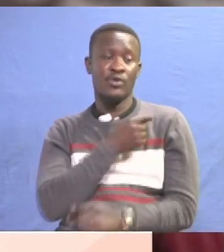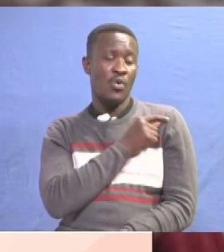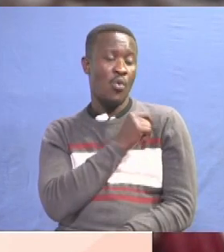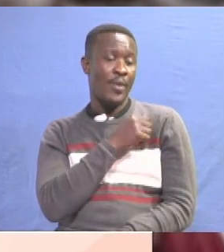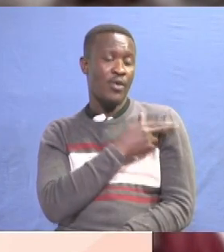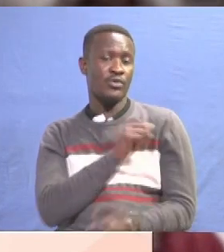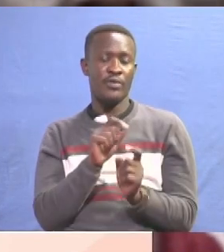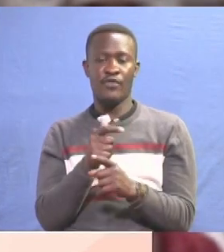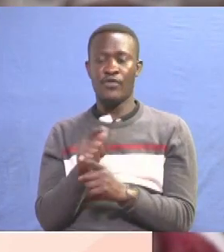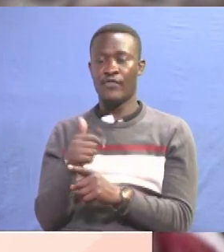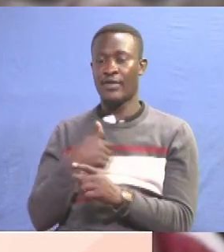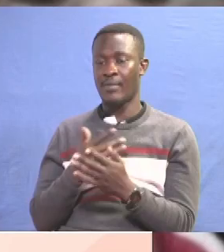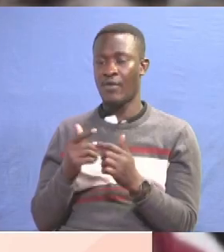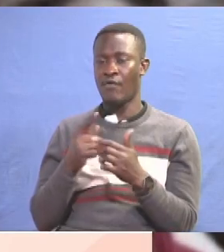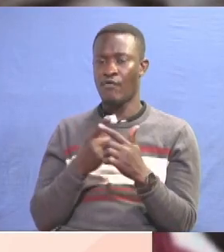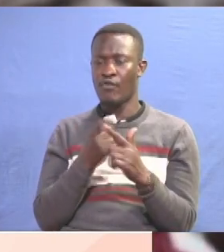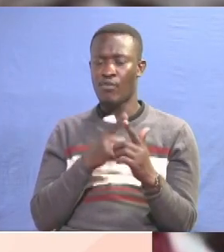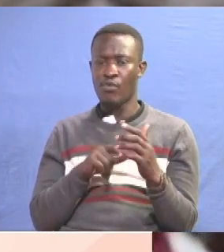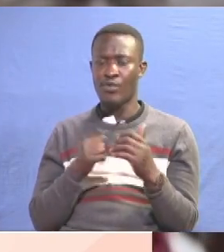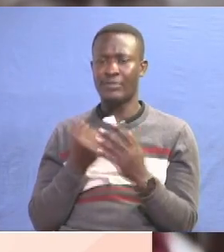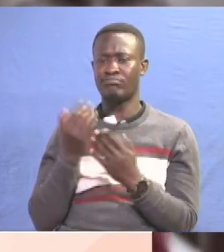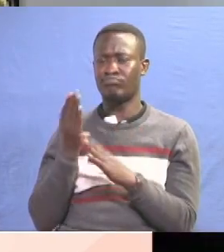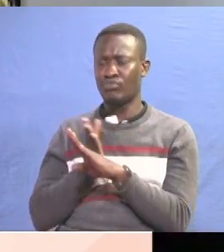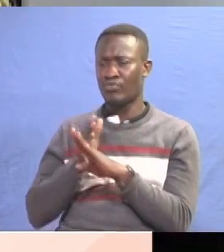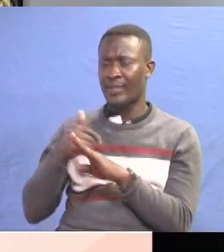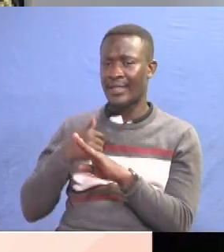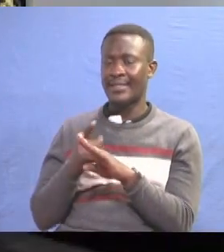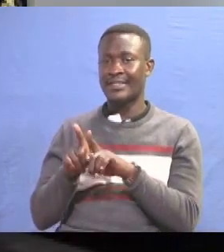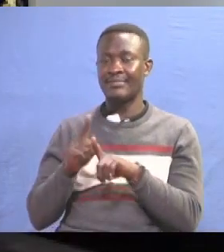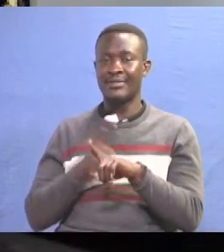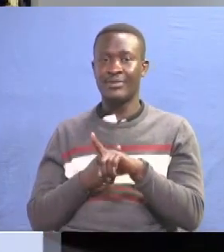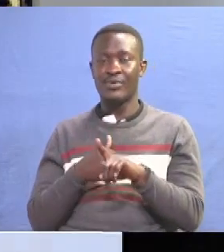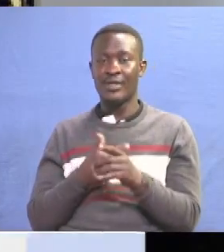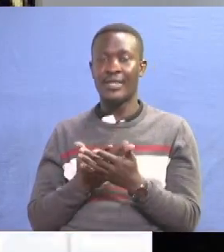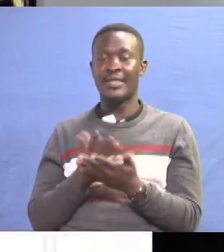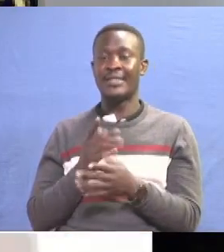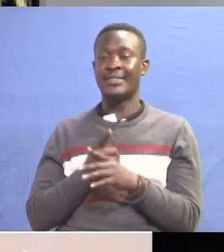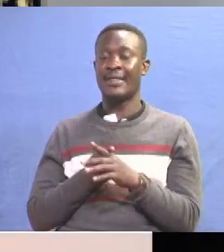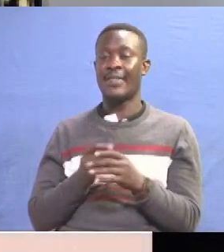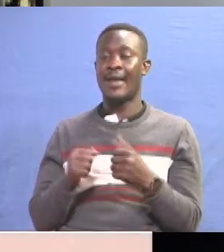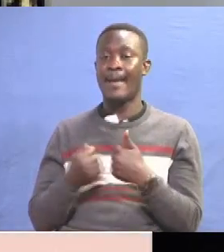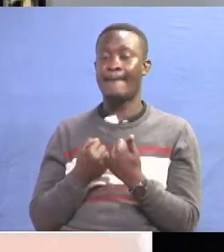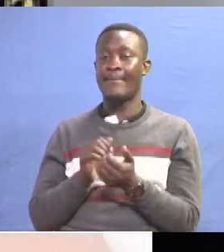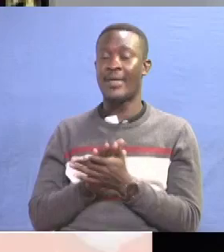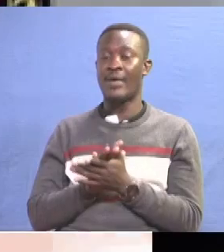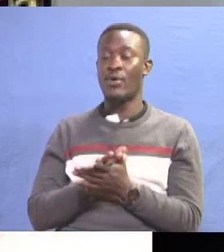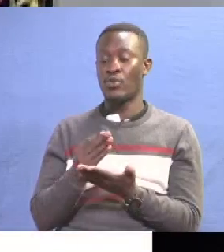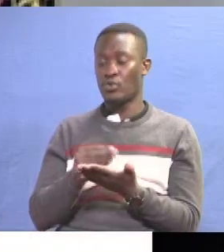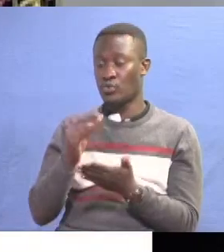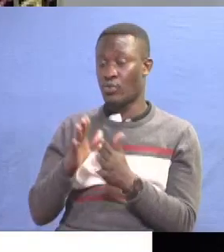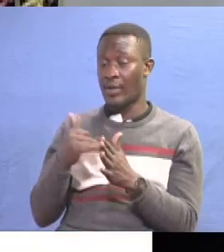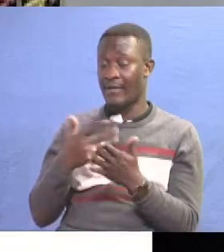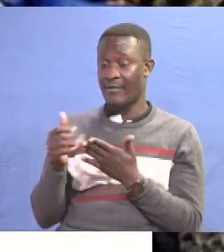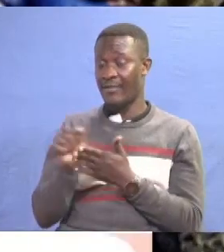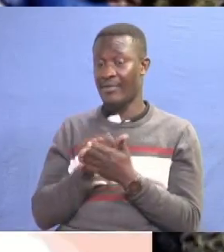hospitali mbalimbali kutokana na mashambulizi hayo. Wakati huo huo wakati wa tukio hilo, wanafunzi hao